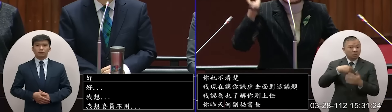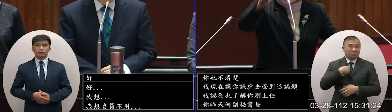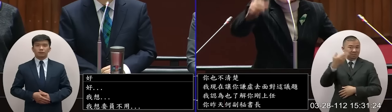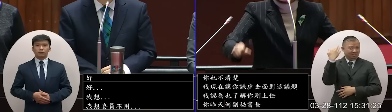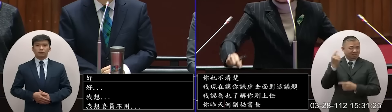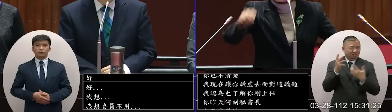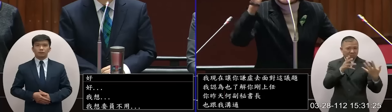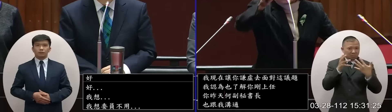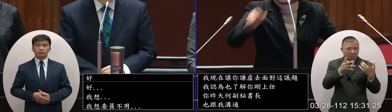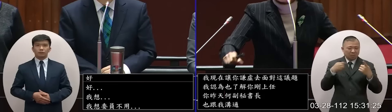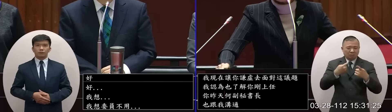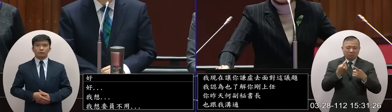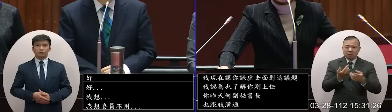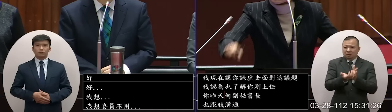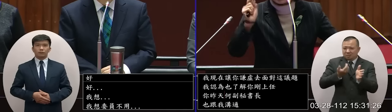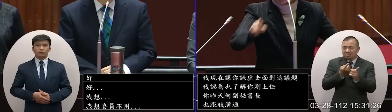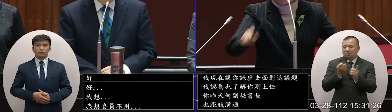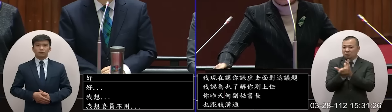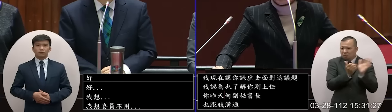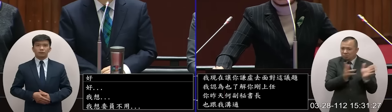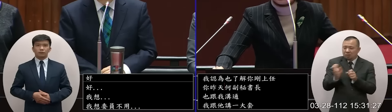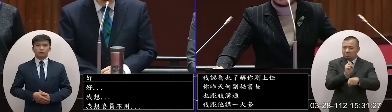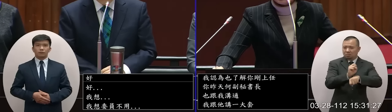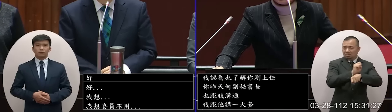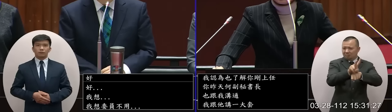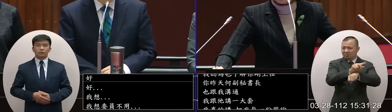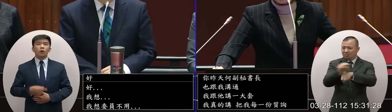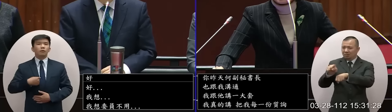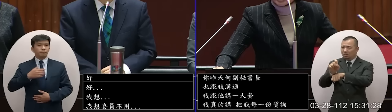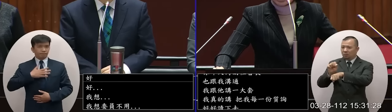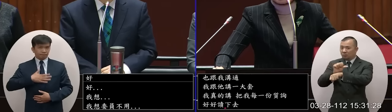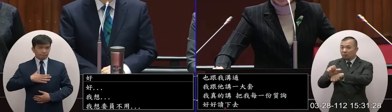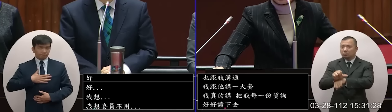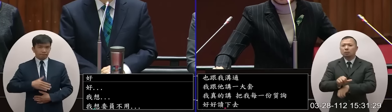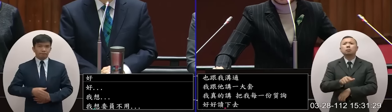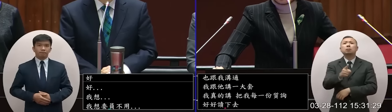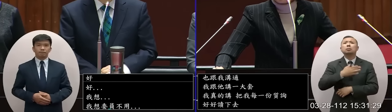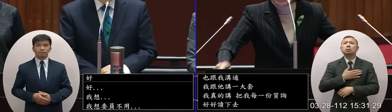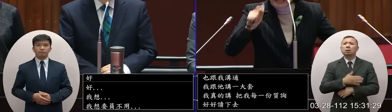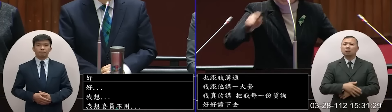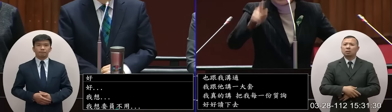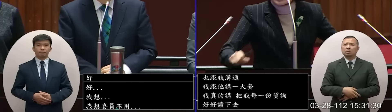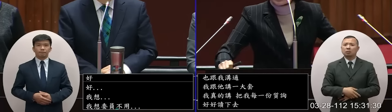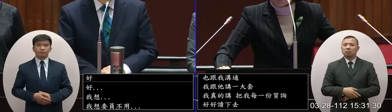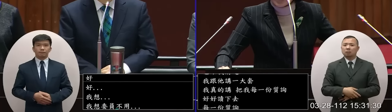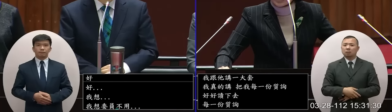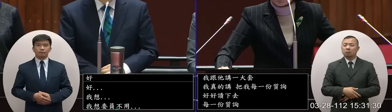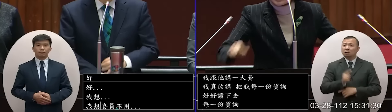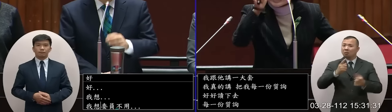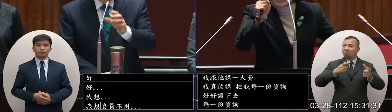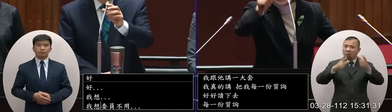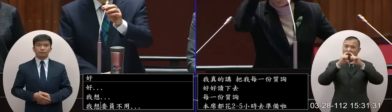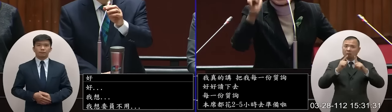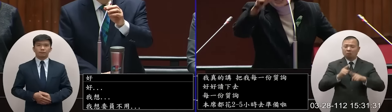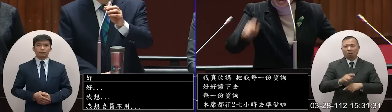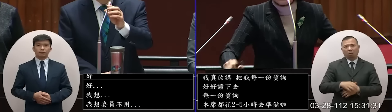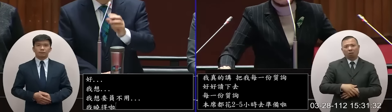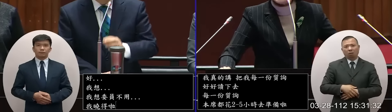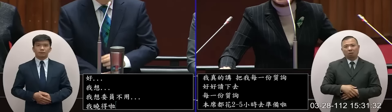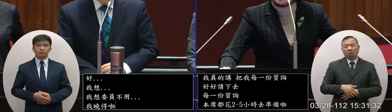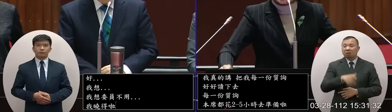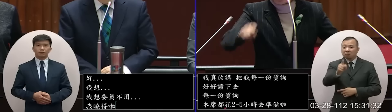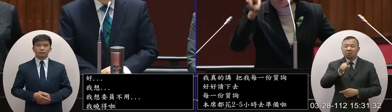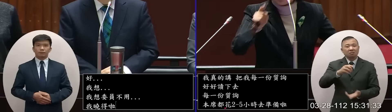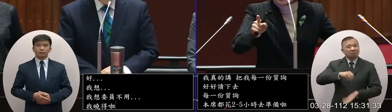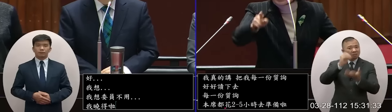了2-5个小时以上去准备的。 我晓得了。 你晓得？那你还会这样的回应我？你竟然还用一个韩国这个